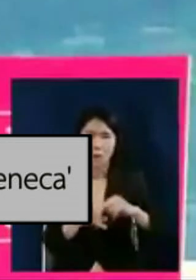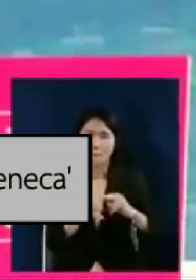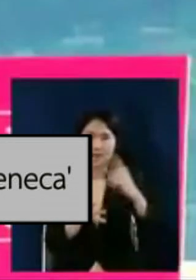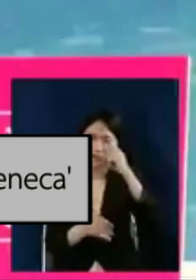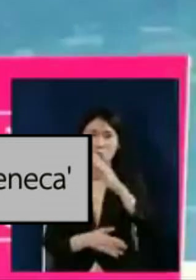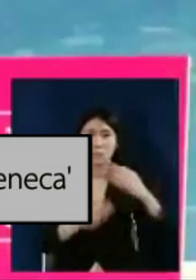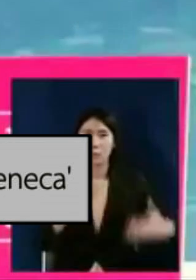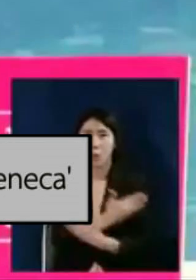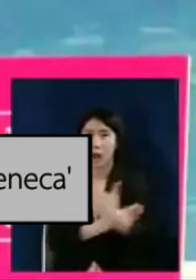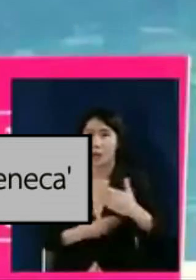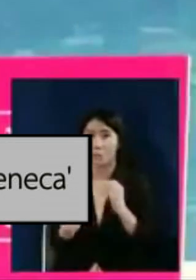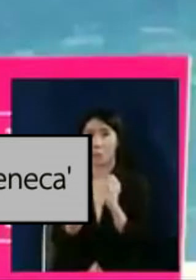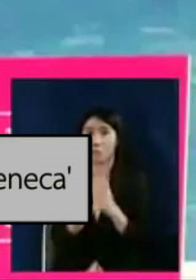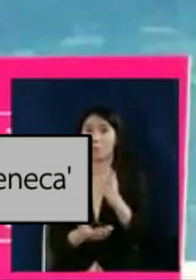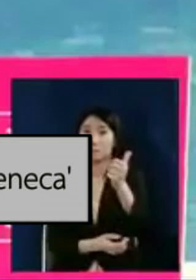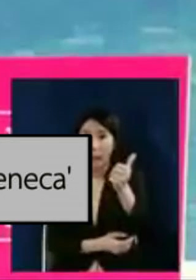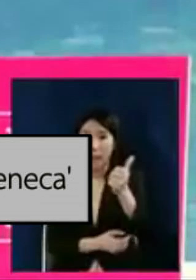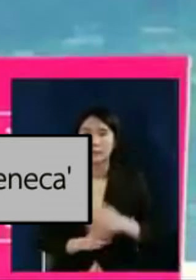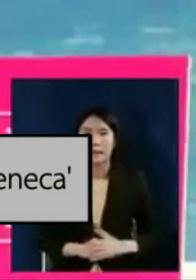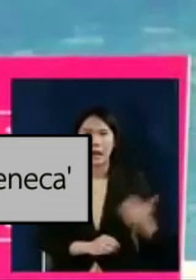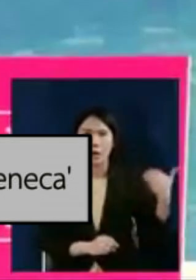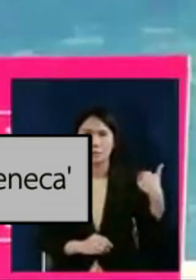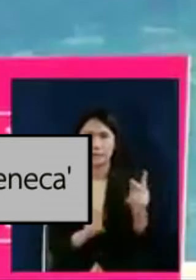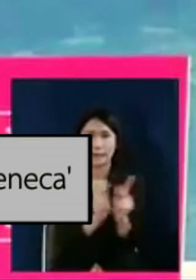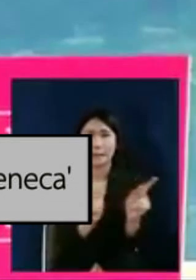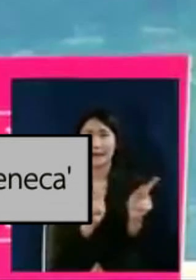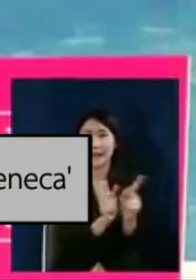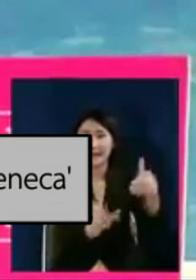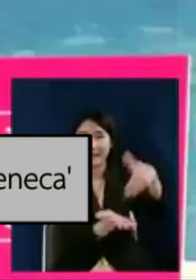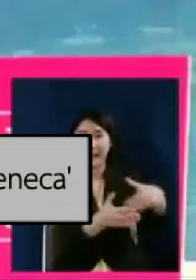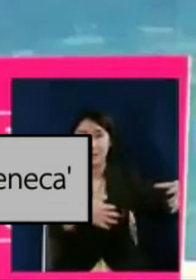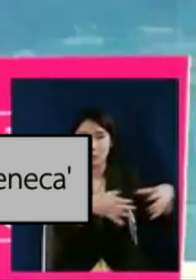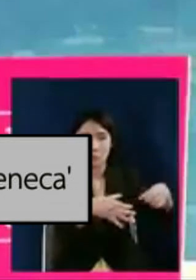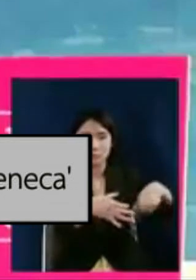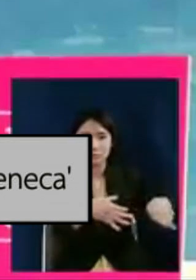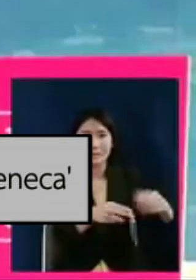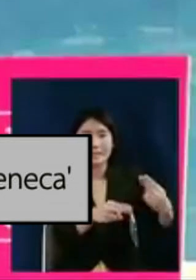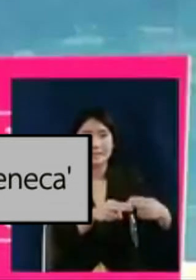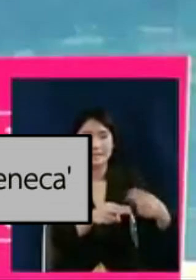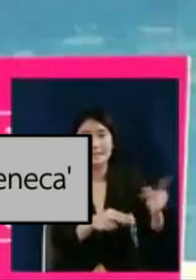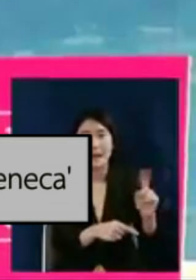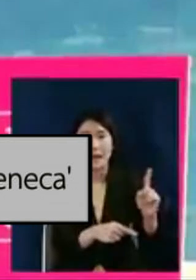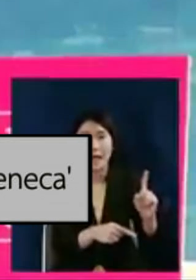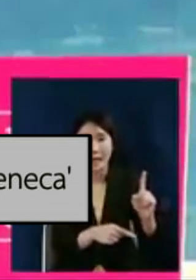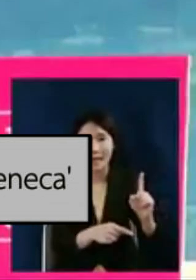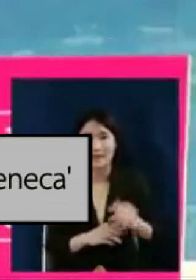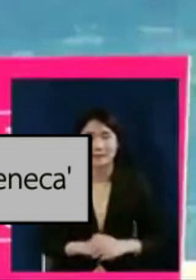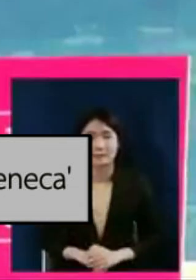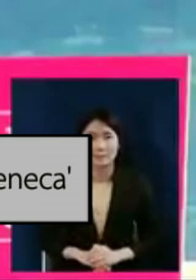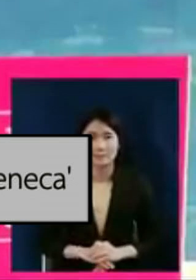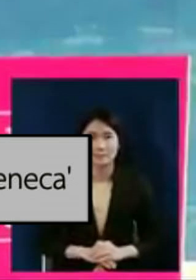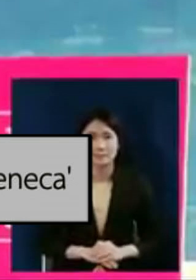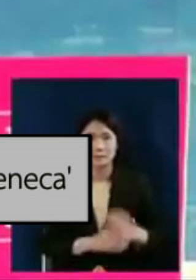แล้วให้คณะกรรมการกลางนะครับคณะกรรมการกลางก็คือData AO Safetyบอร์ด